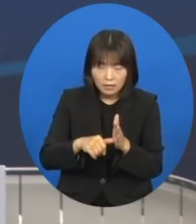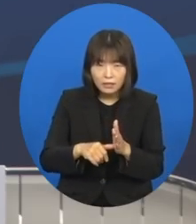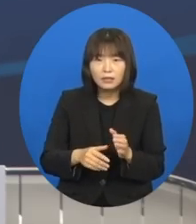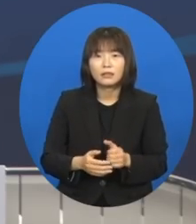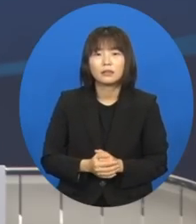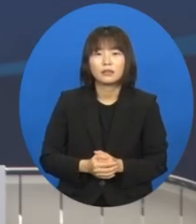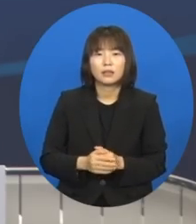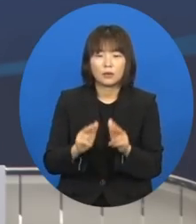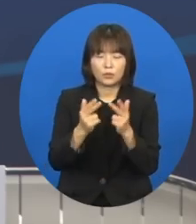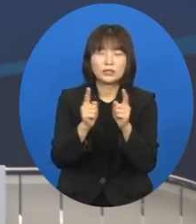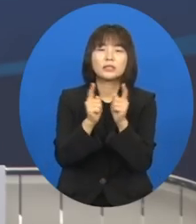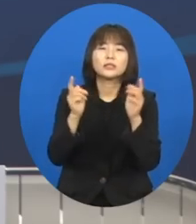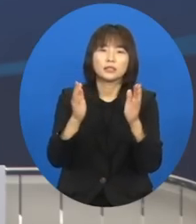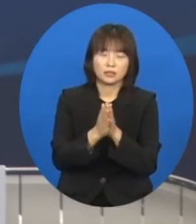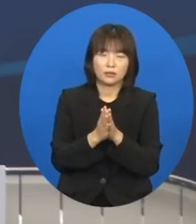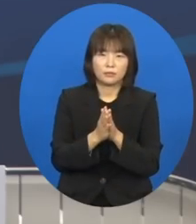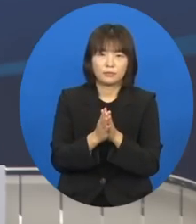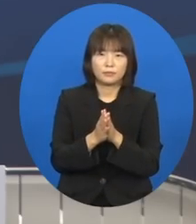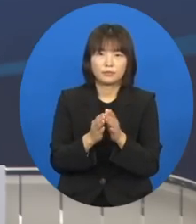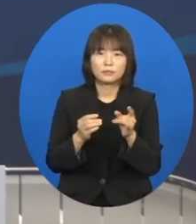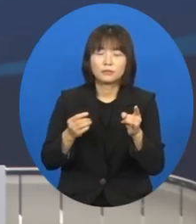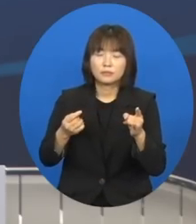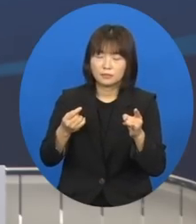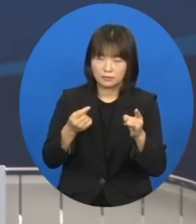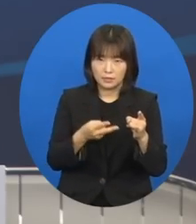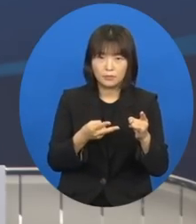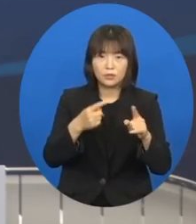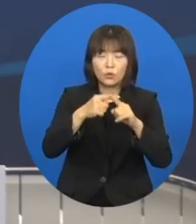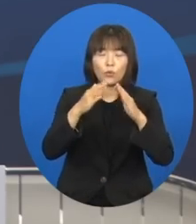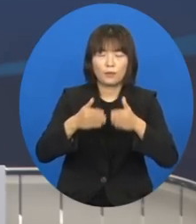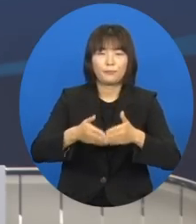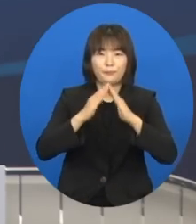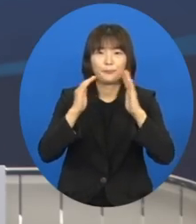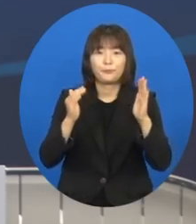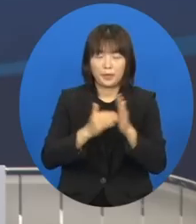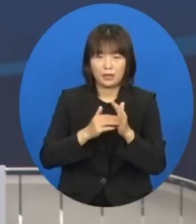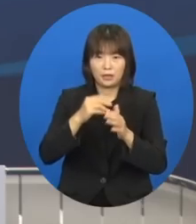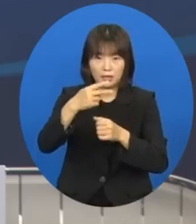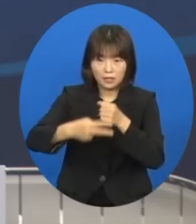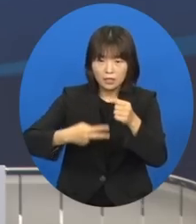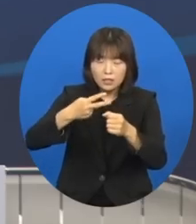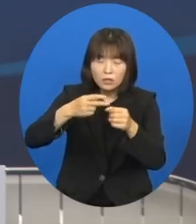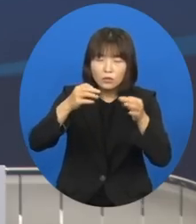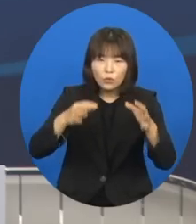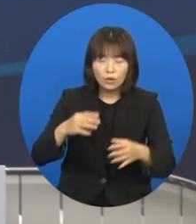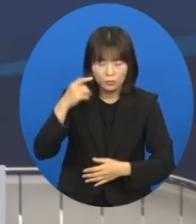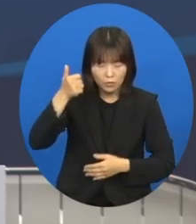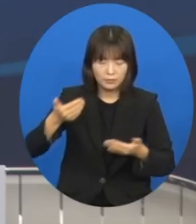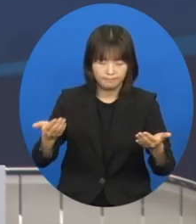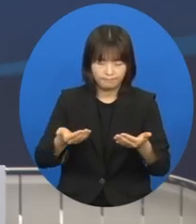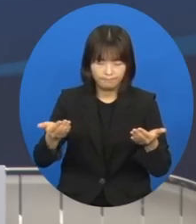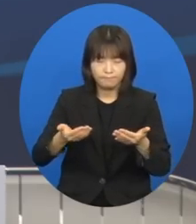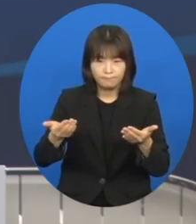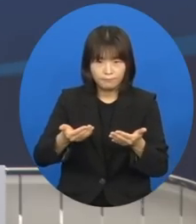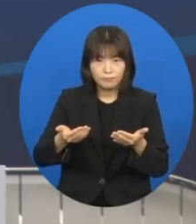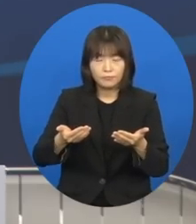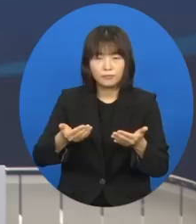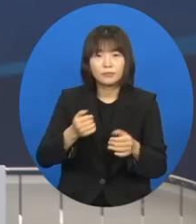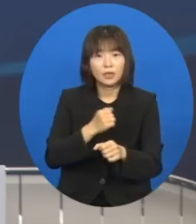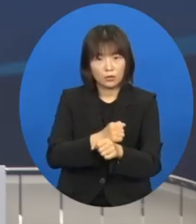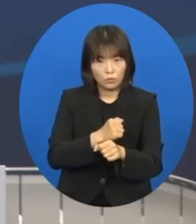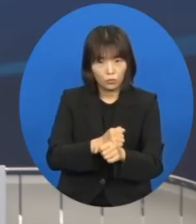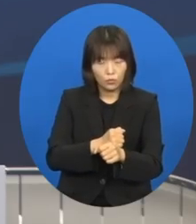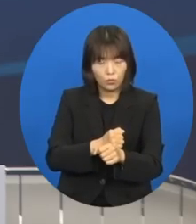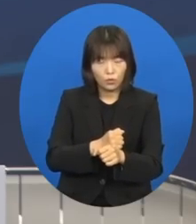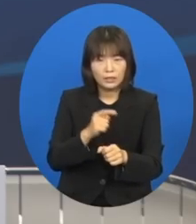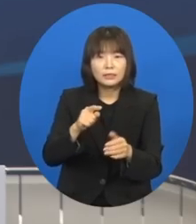본인이 직접 에베소 교회를 세웠습니다. 2년 동안 목회를 하면서 그 당시 바울이 이